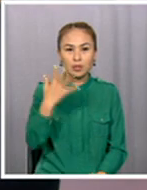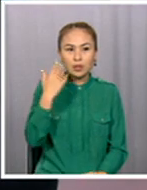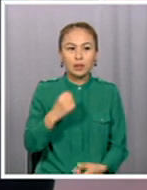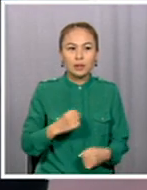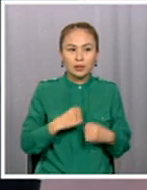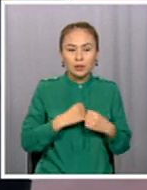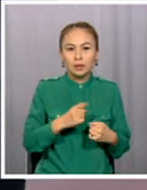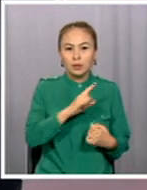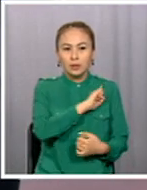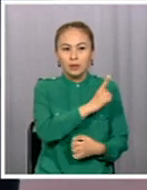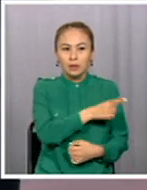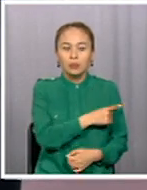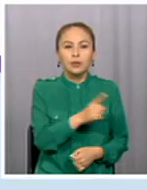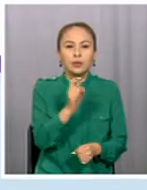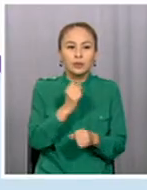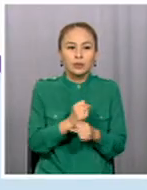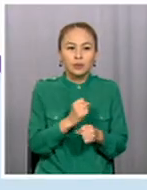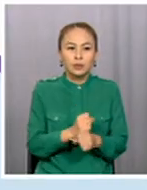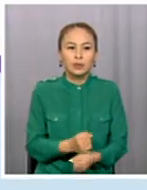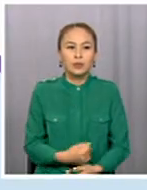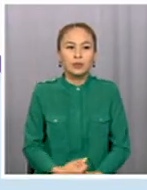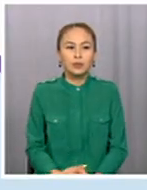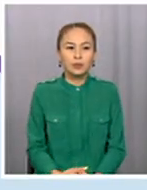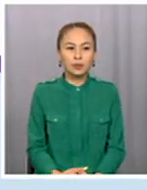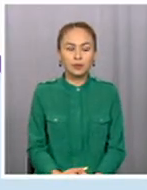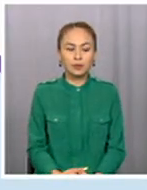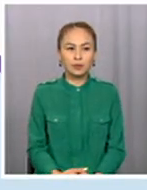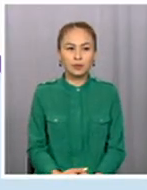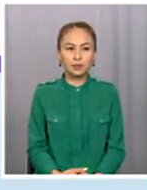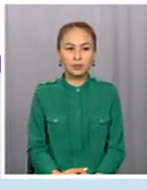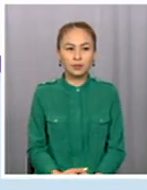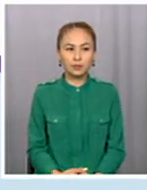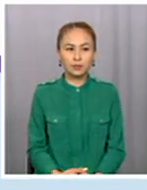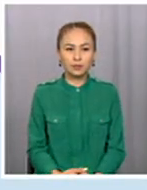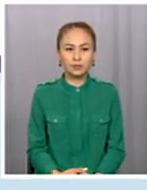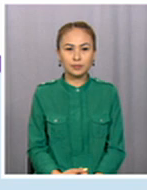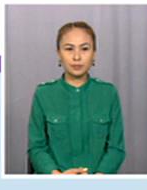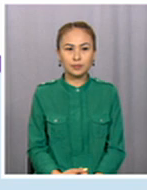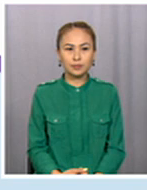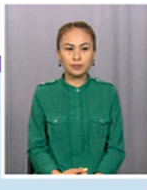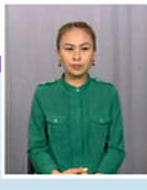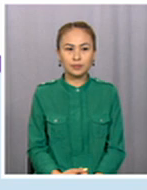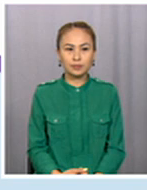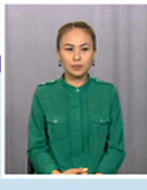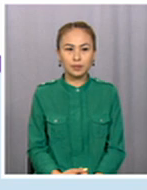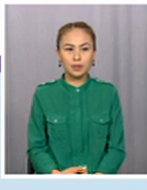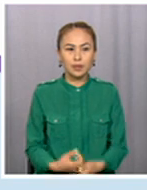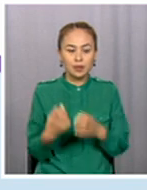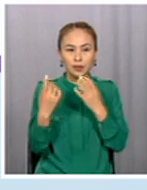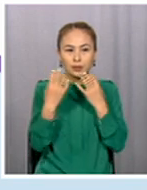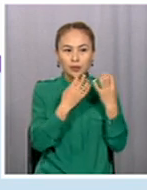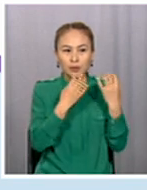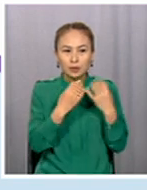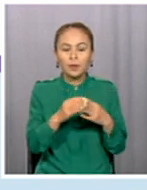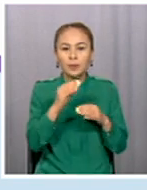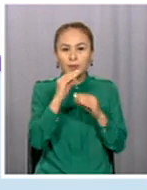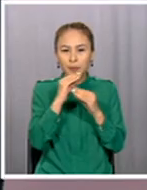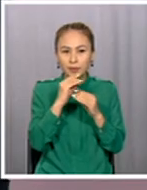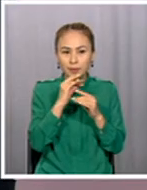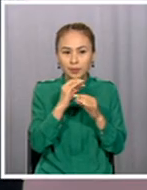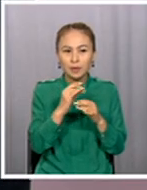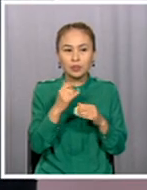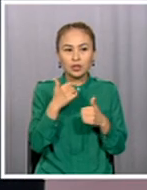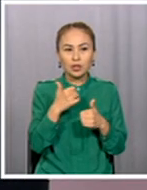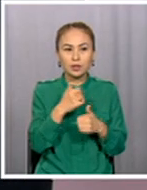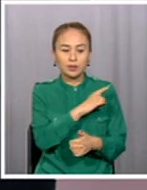үшін не істейміз? Я, балалар, сасырнайды да, үскірікті де